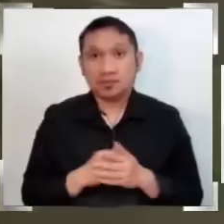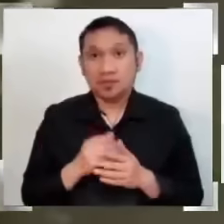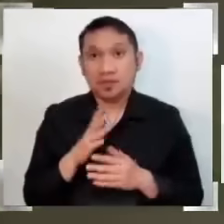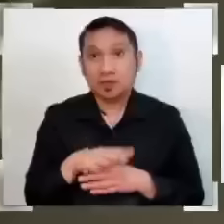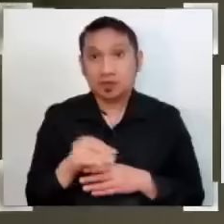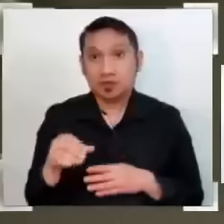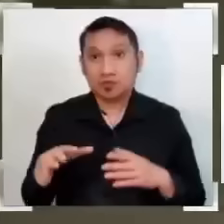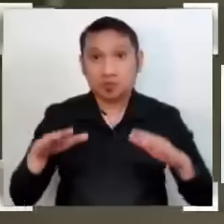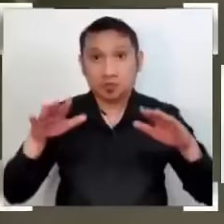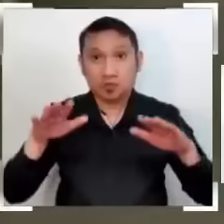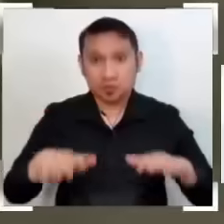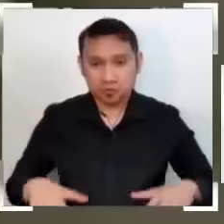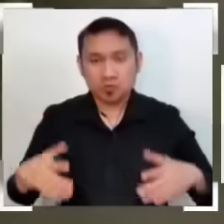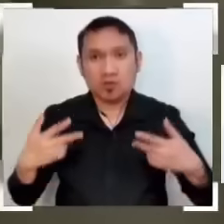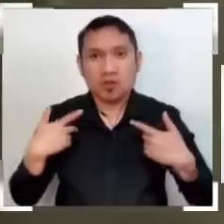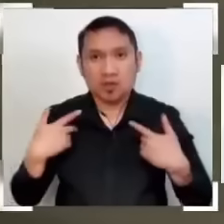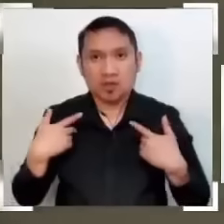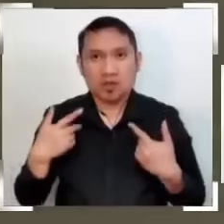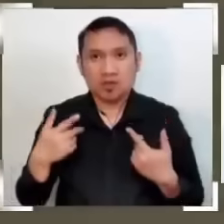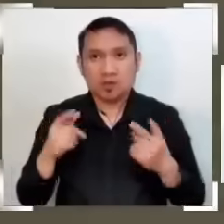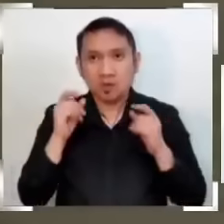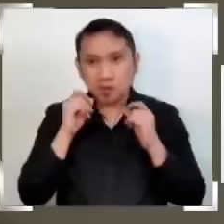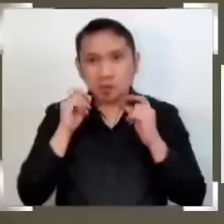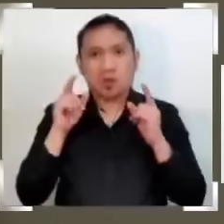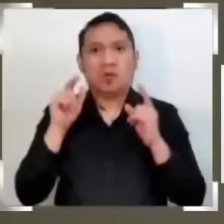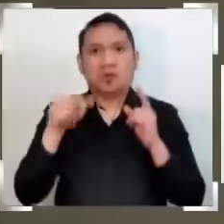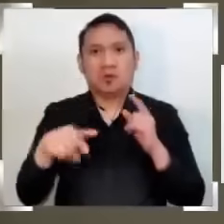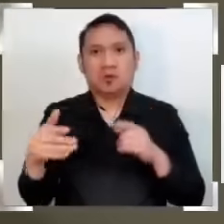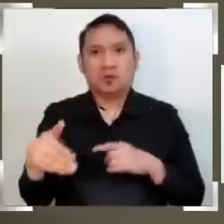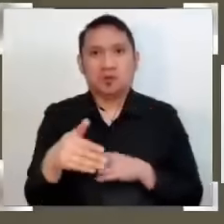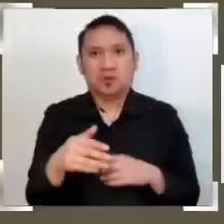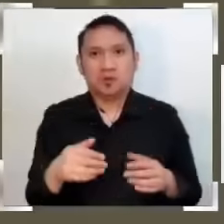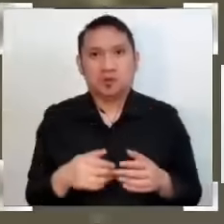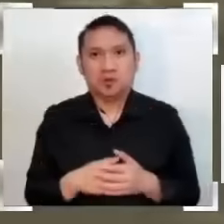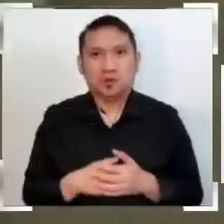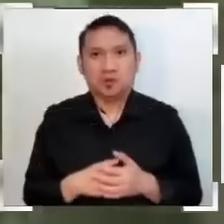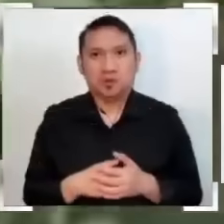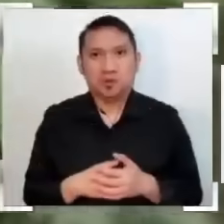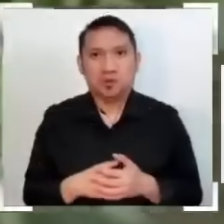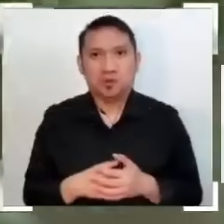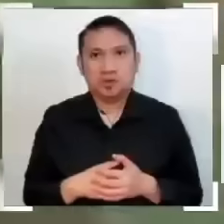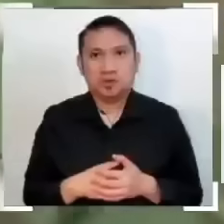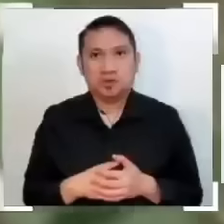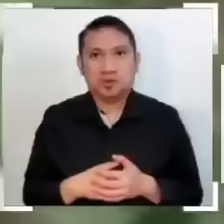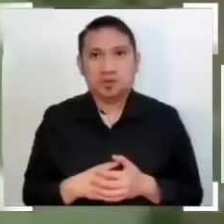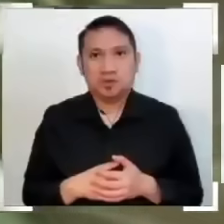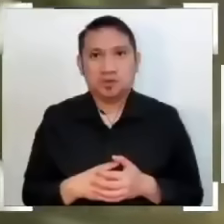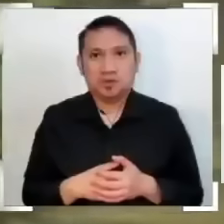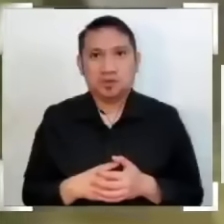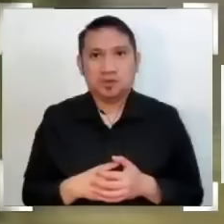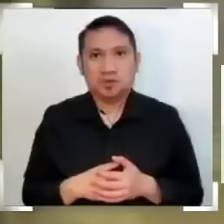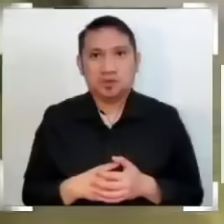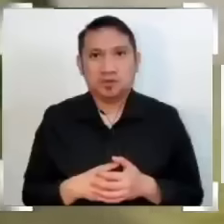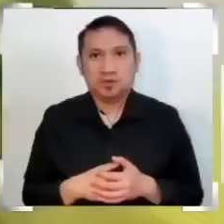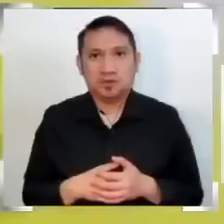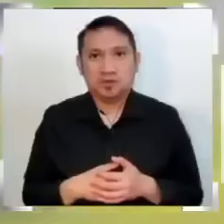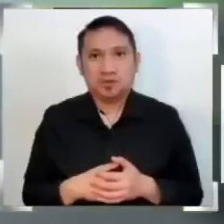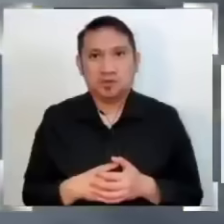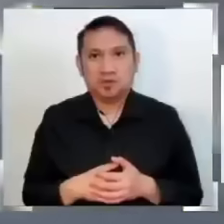may fish-tastic surprise pang nakasiksik sa mga damo. Idol! Ay, kakarpa!